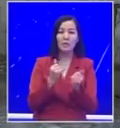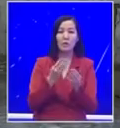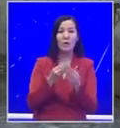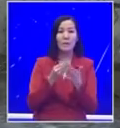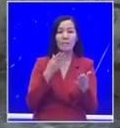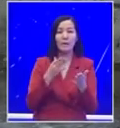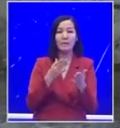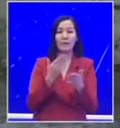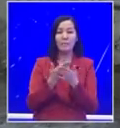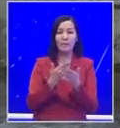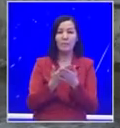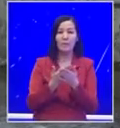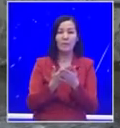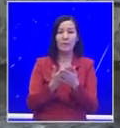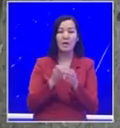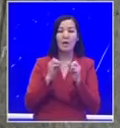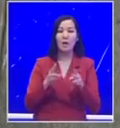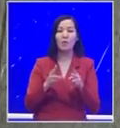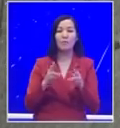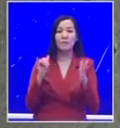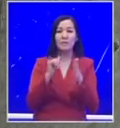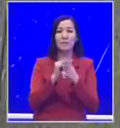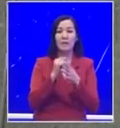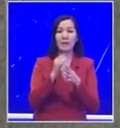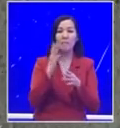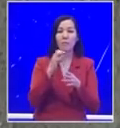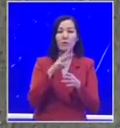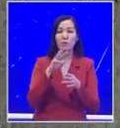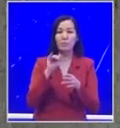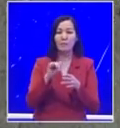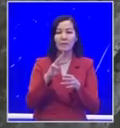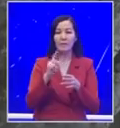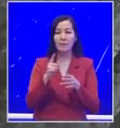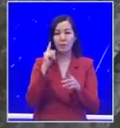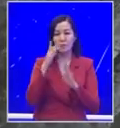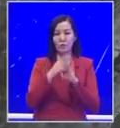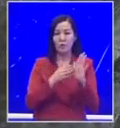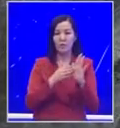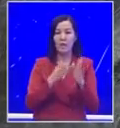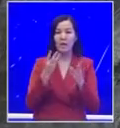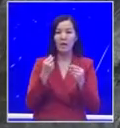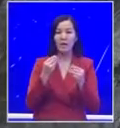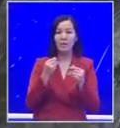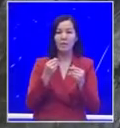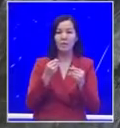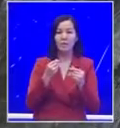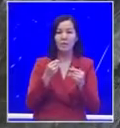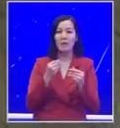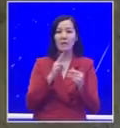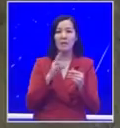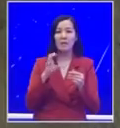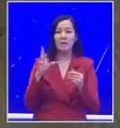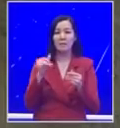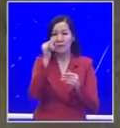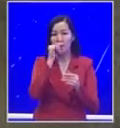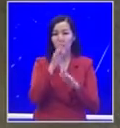Бір ауланың өзін қауіпсіз ету құрылғысы шамамен 500 000 теңгеге шығады. Түсінікті жағдай. Мұндай қаржы анау-мынау пәтер иелері